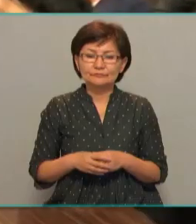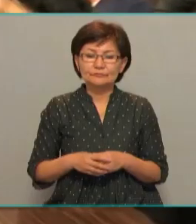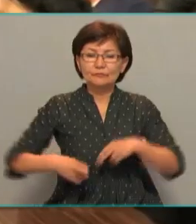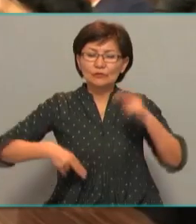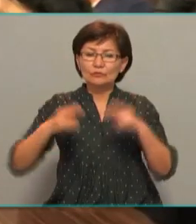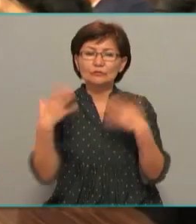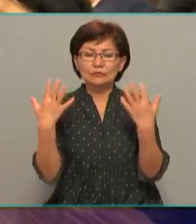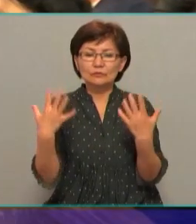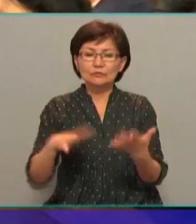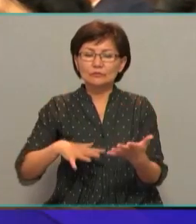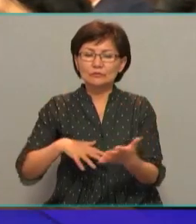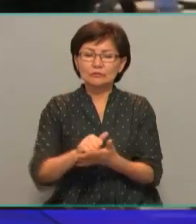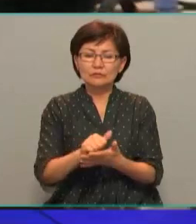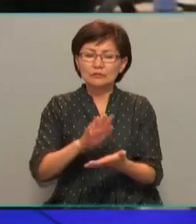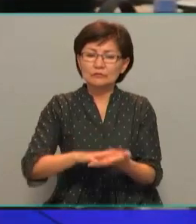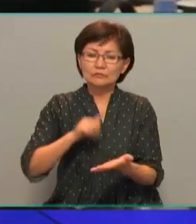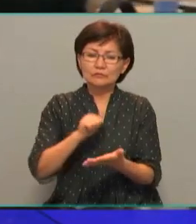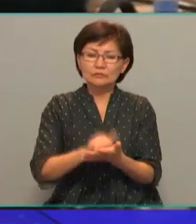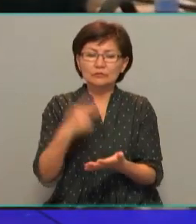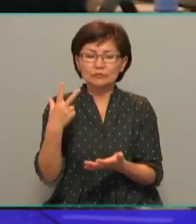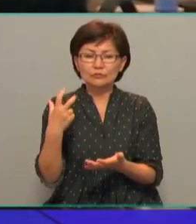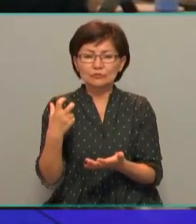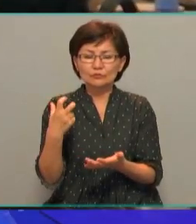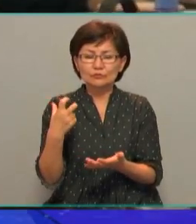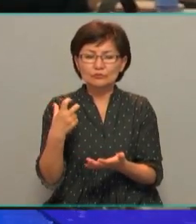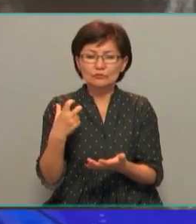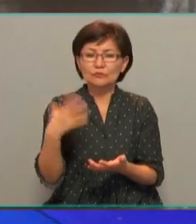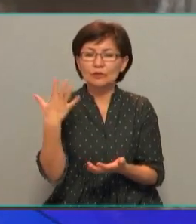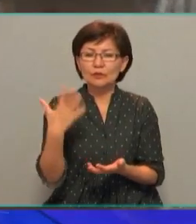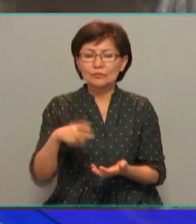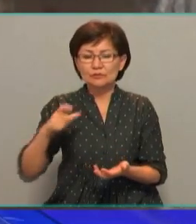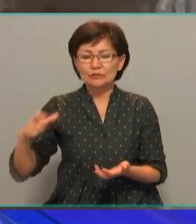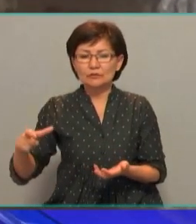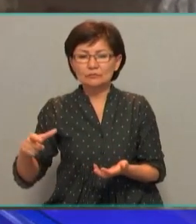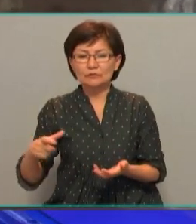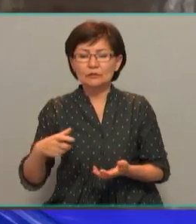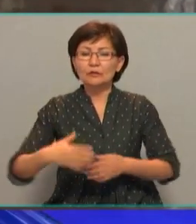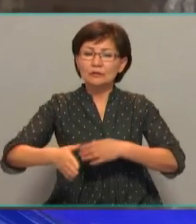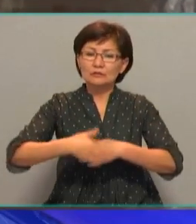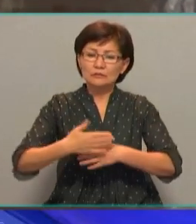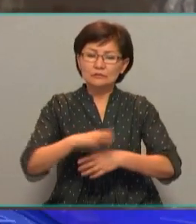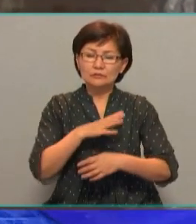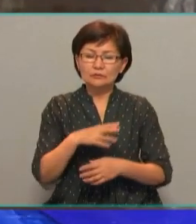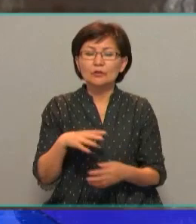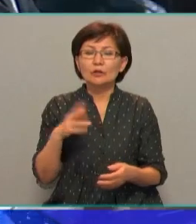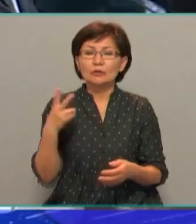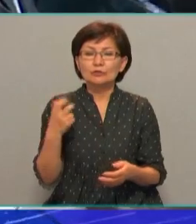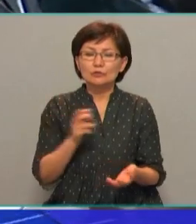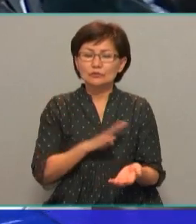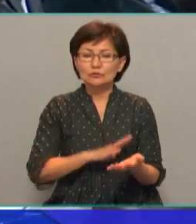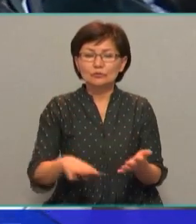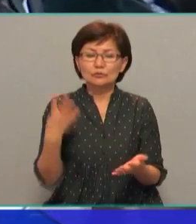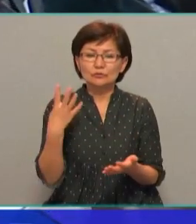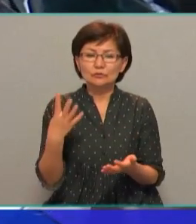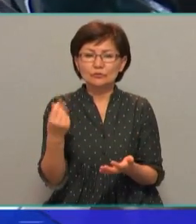Құрылыс талаптарын бұзған 370 тұлға әкімшілік жауапкершілікке тартылды. Оларға 93 миллион теңге айыппұл салынды. Оның ішінде